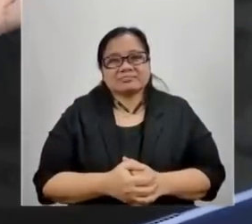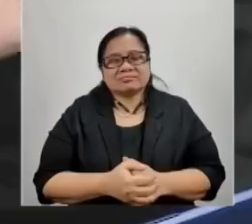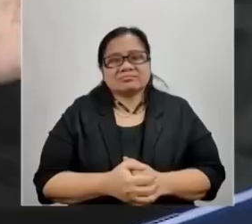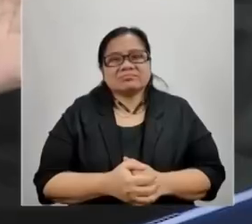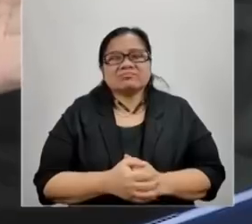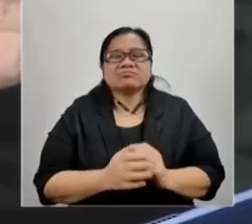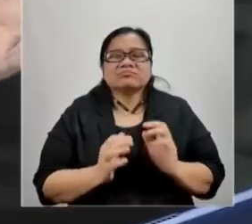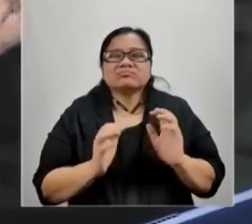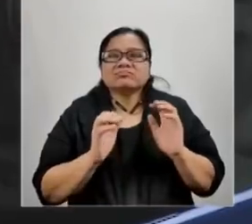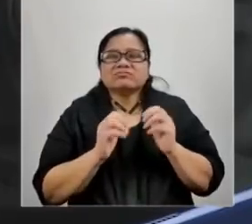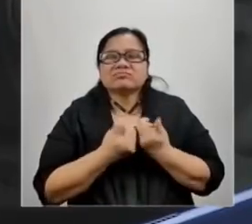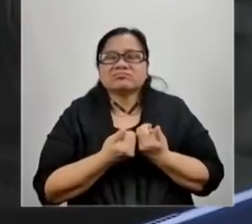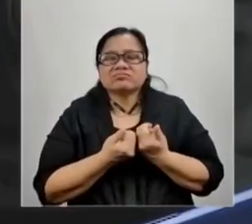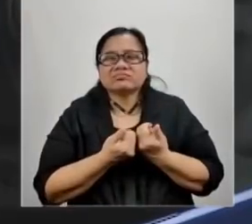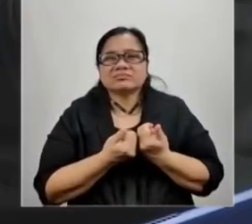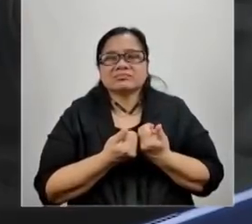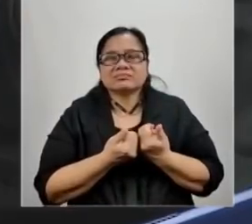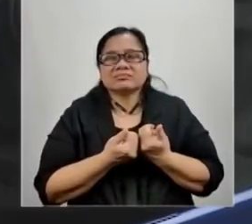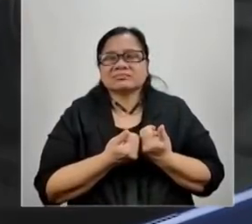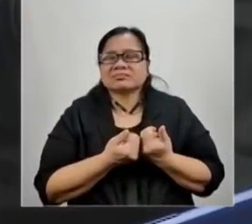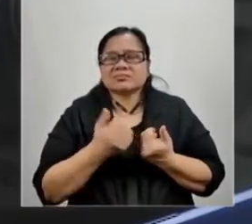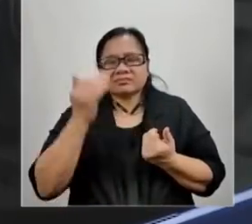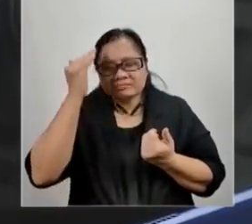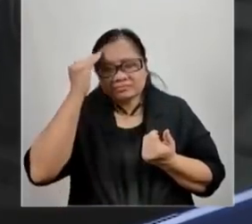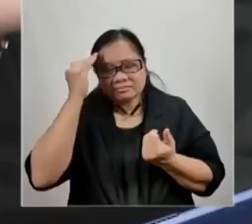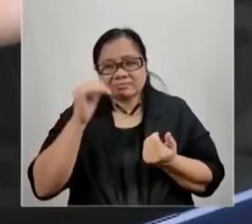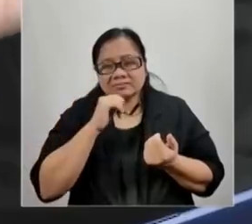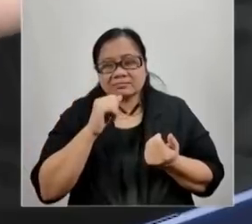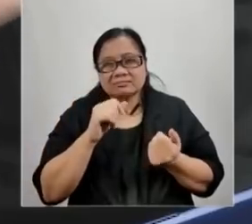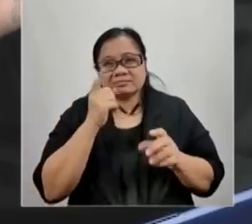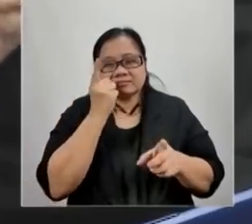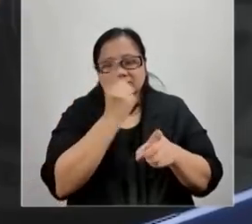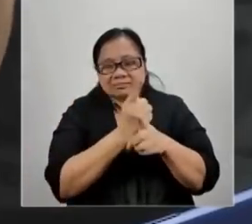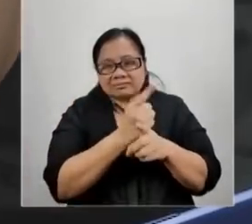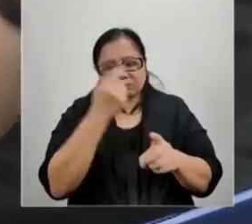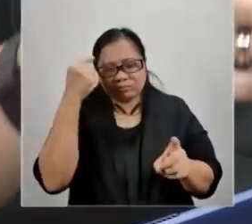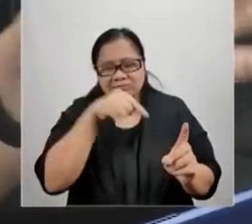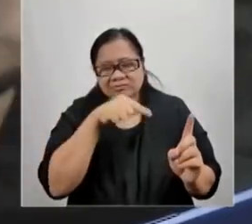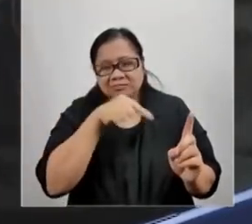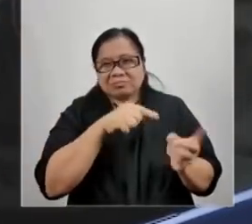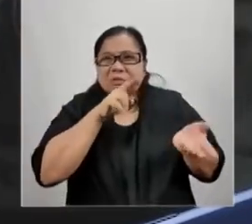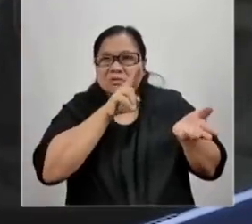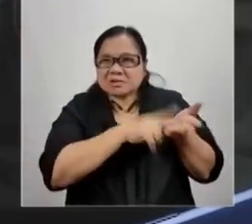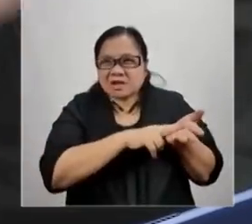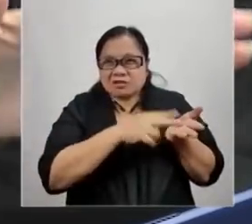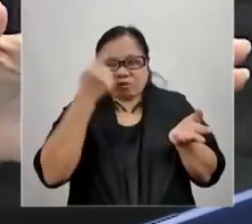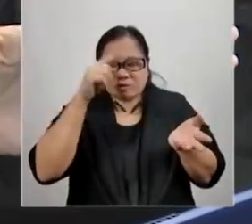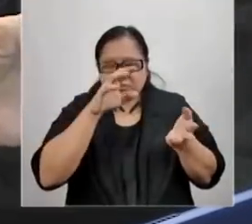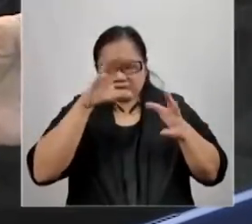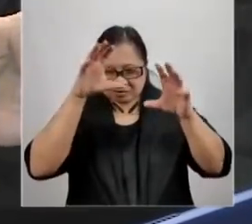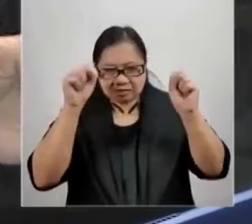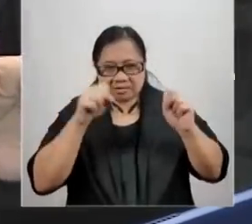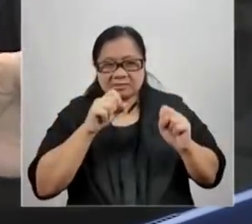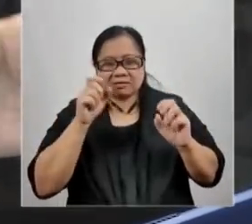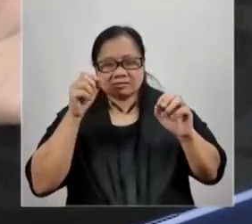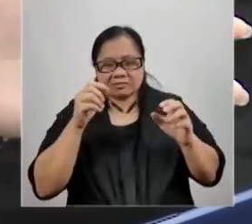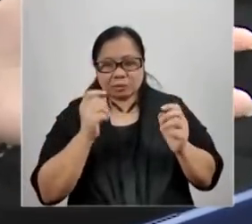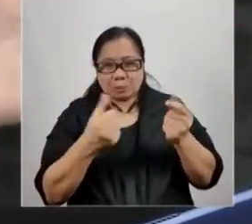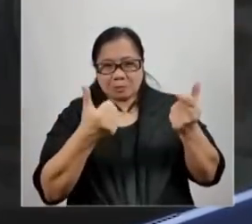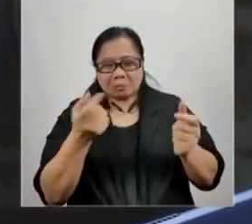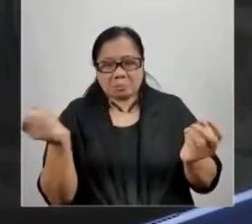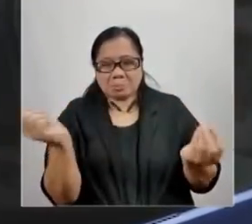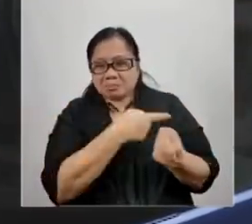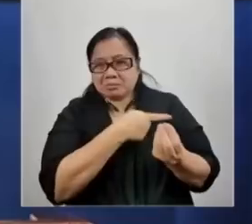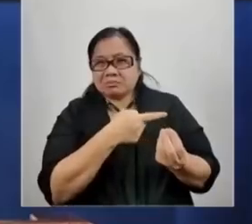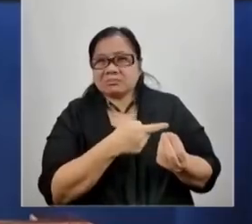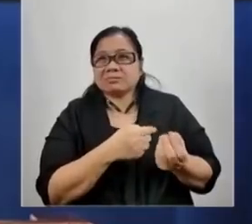alam natin na illegal yon, hindi ba yun magiging dahilan para, automatic na mutan academic, alis ka dyan kasi naging irresponsible tayo? Kaya